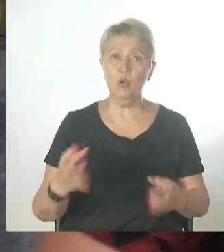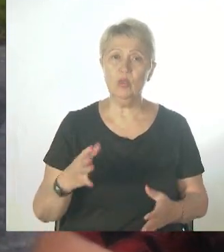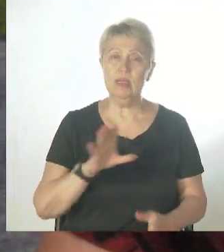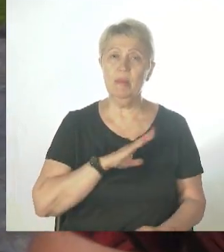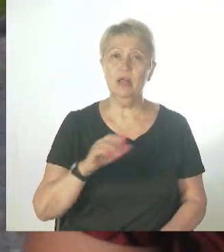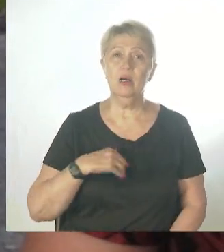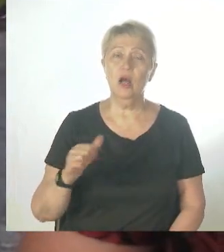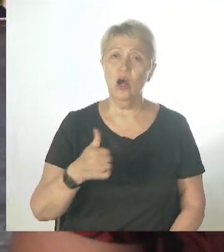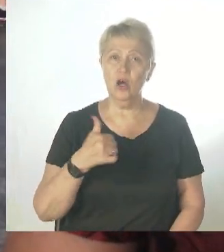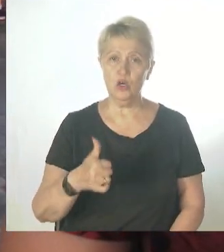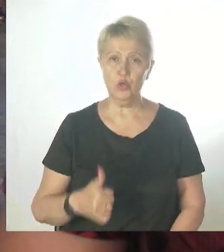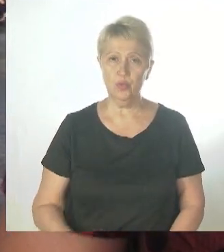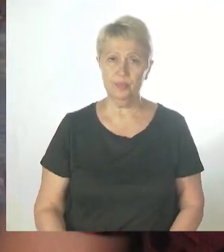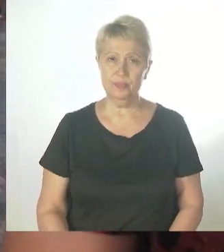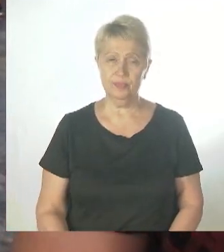и чтобы